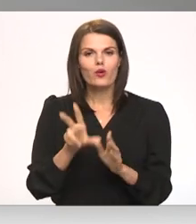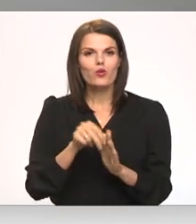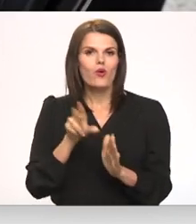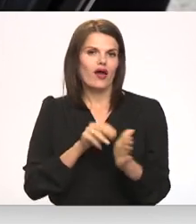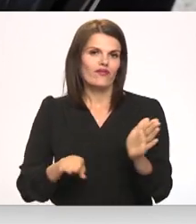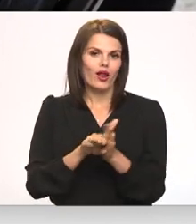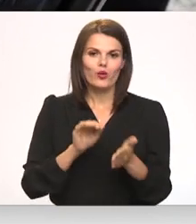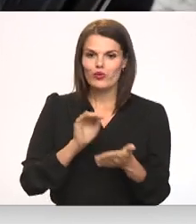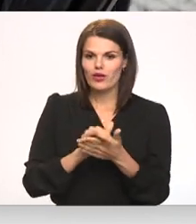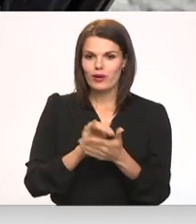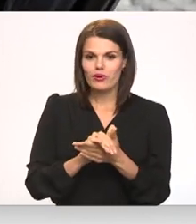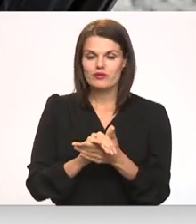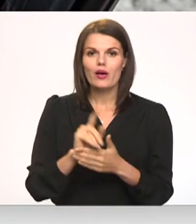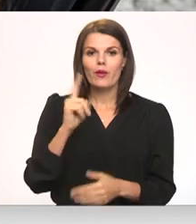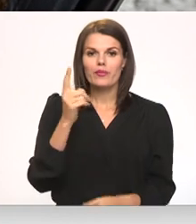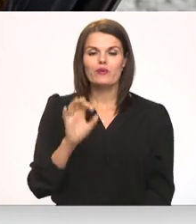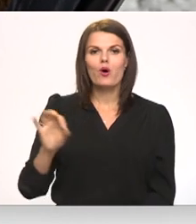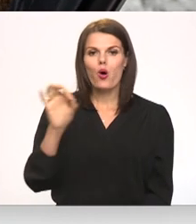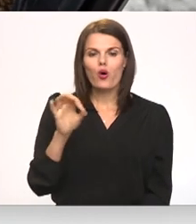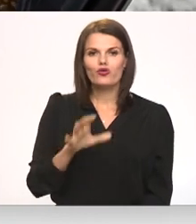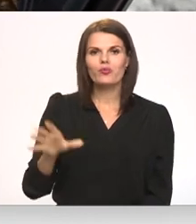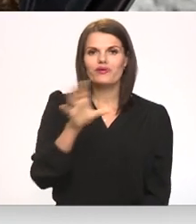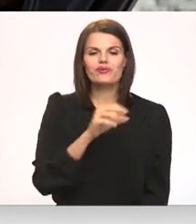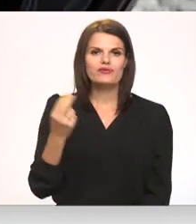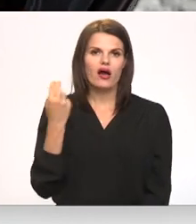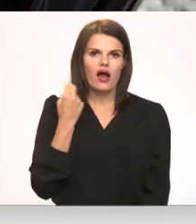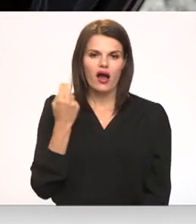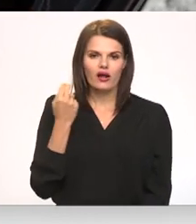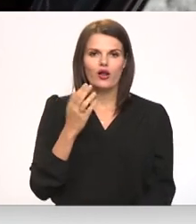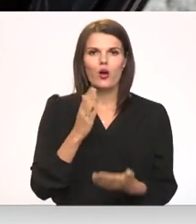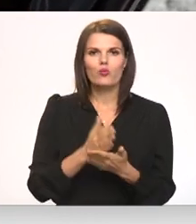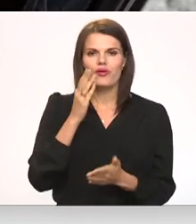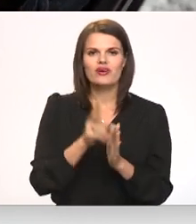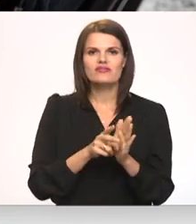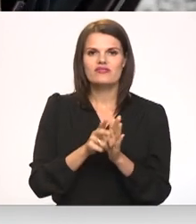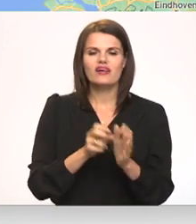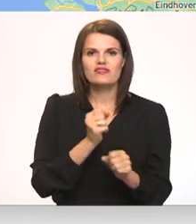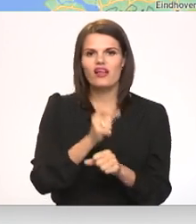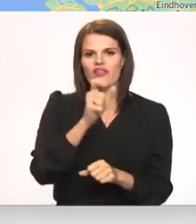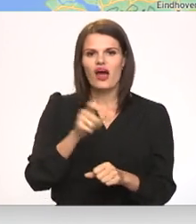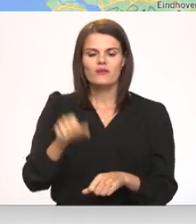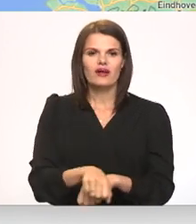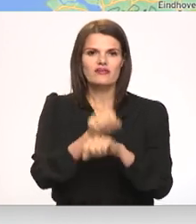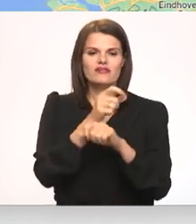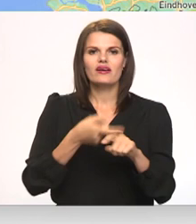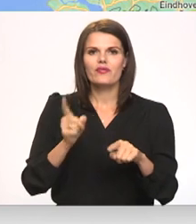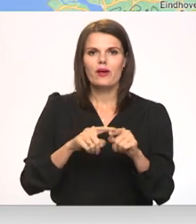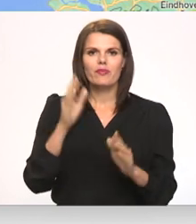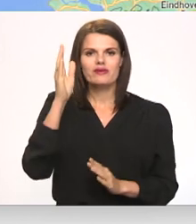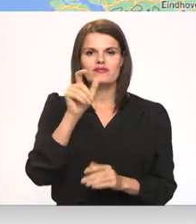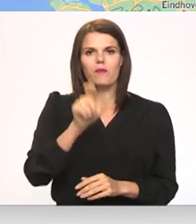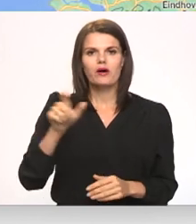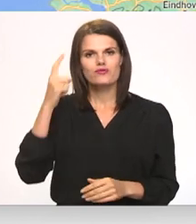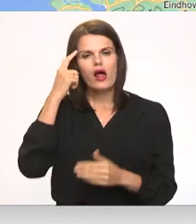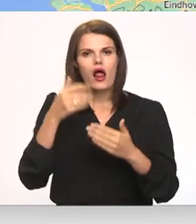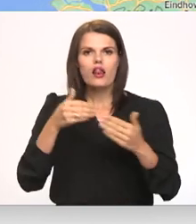iepazīties. Diemžēl 1. oktobrī visā Lielbritānijā notiks dzelzceļa darbinieku streiki. Tādēļ balsotājiem